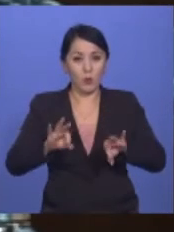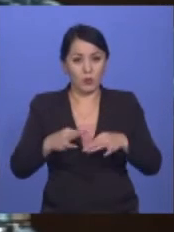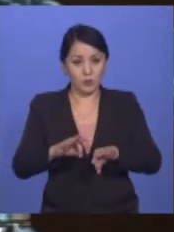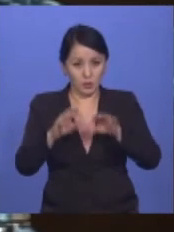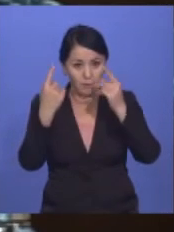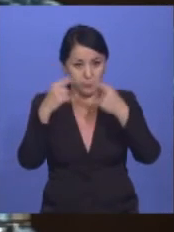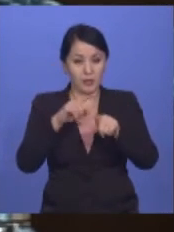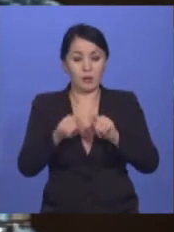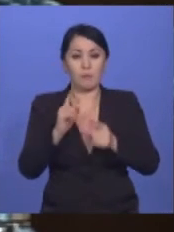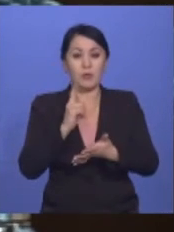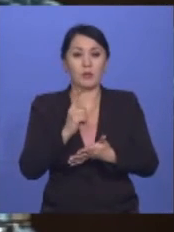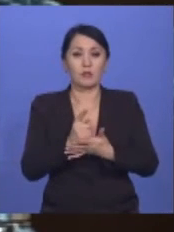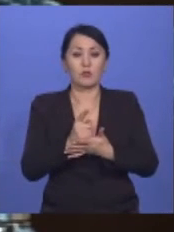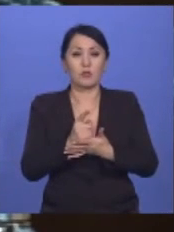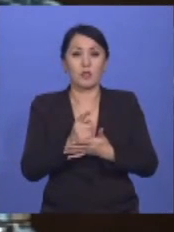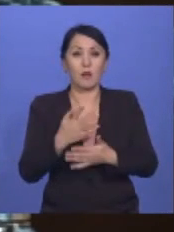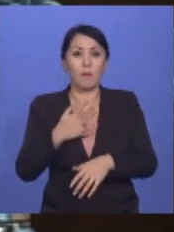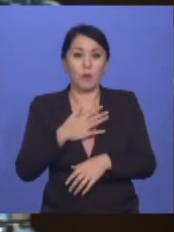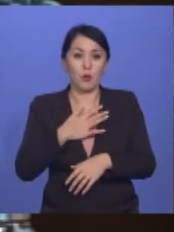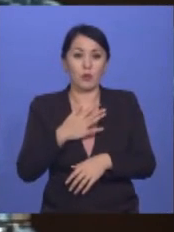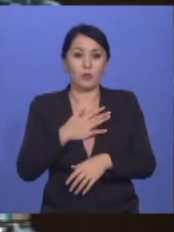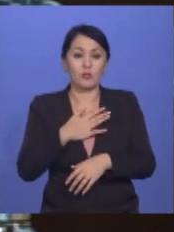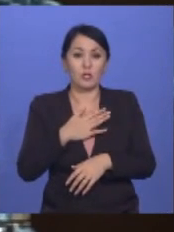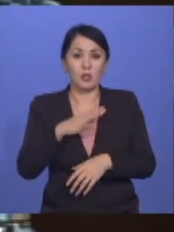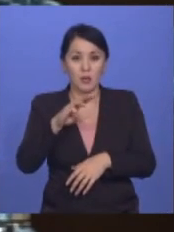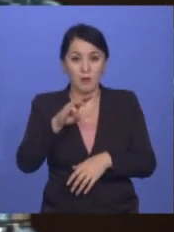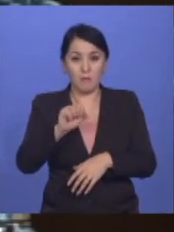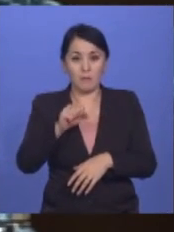жағдайын тексертіп алған жөн. Міндетті түрде өзіңізбен бірге күрек, май, шам алған жөн.